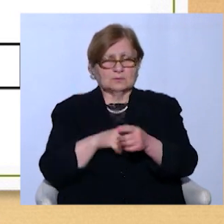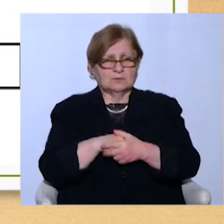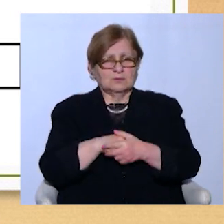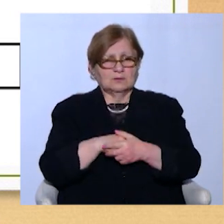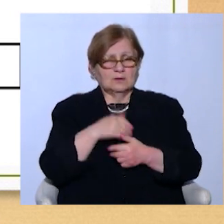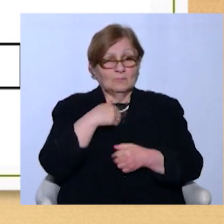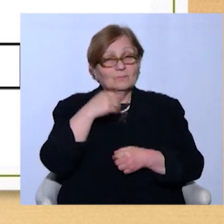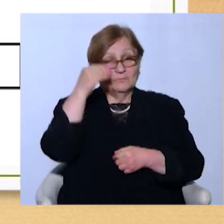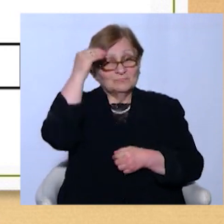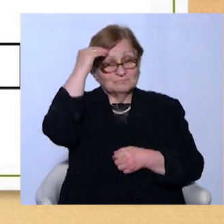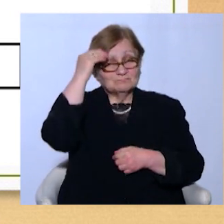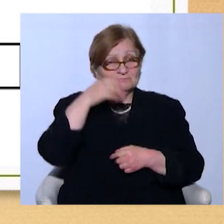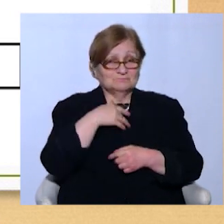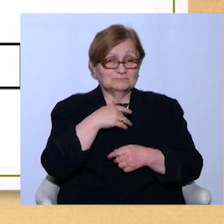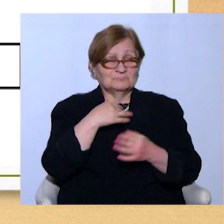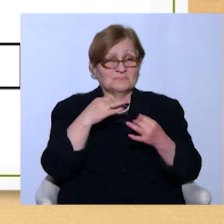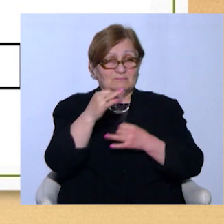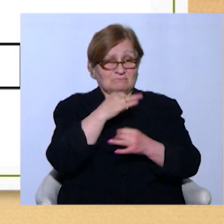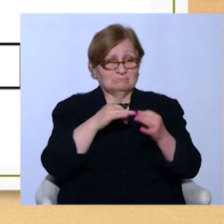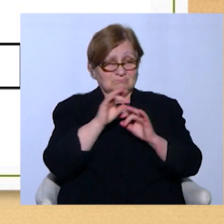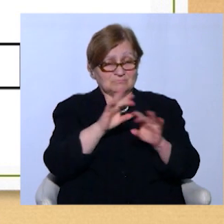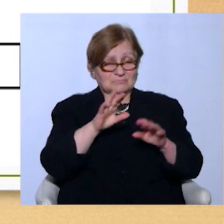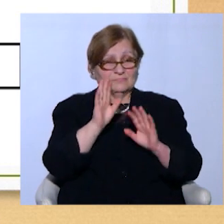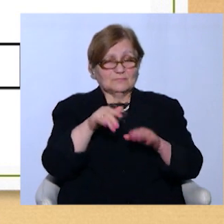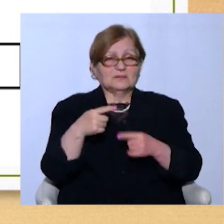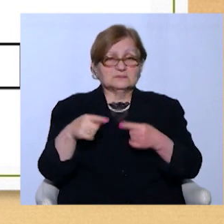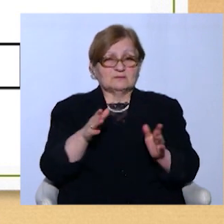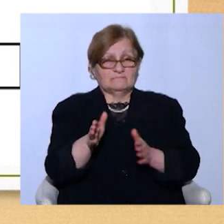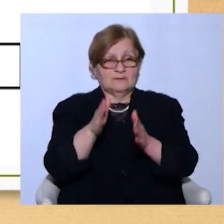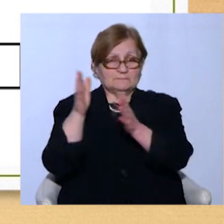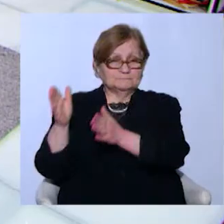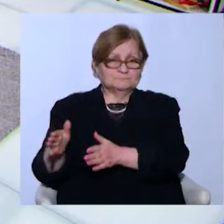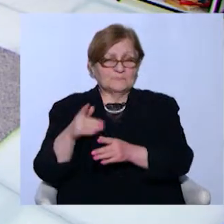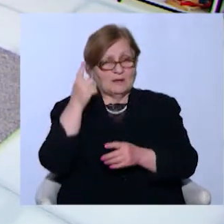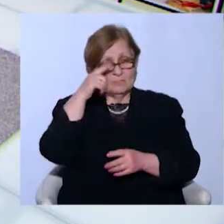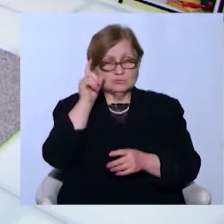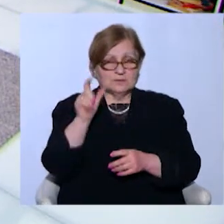იმედია გასაგებად ვისაუბრე და გადავიდე შემდეგ ამოცანაზე.